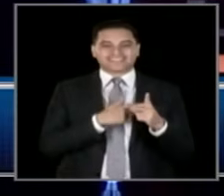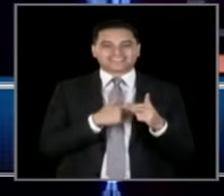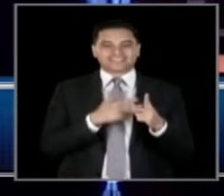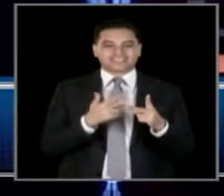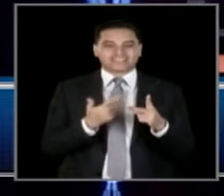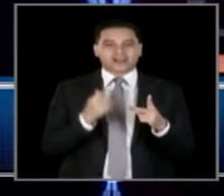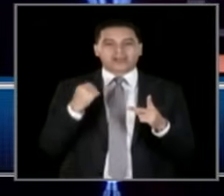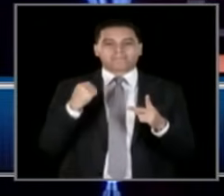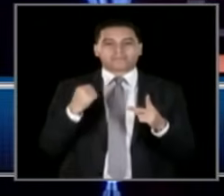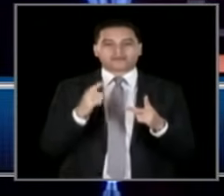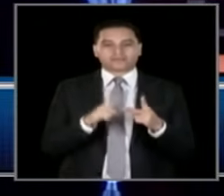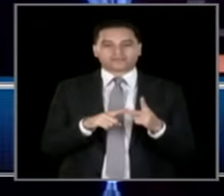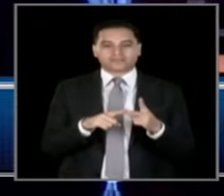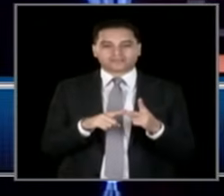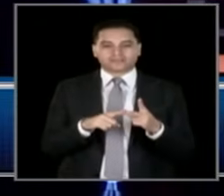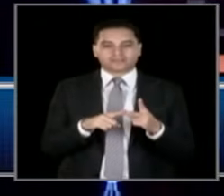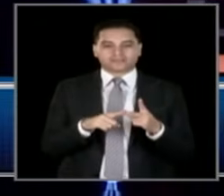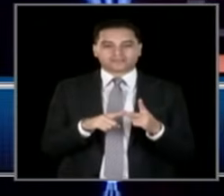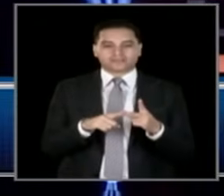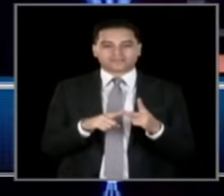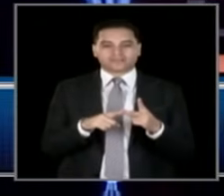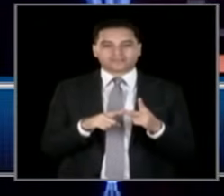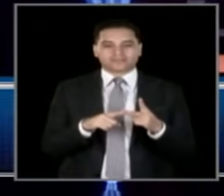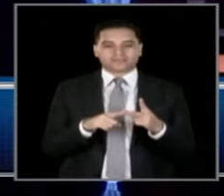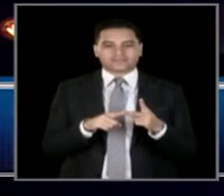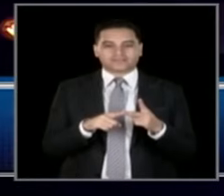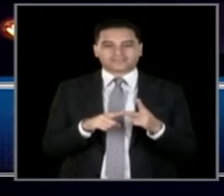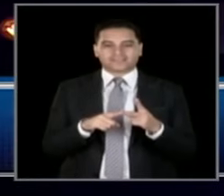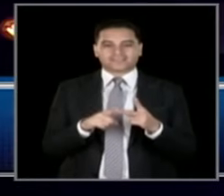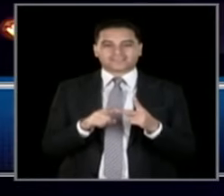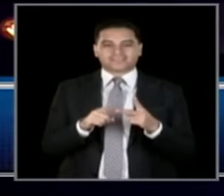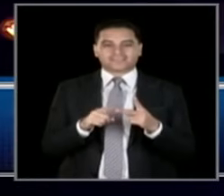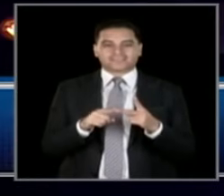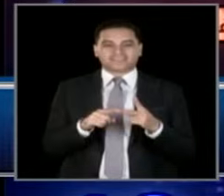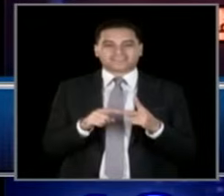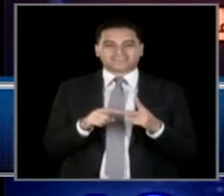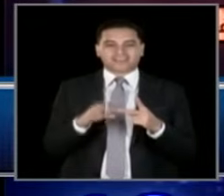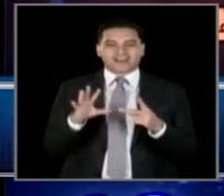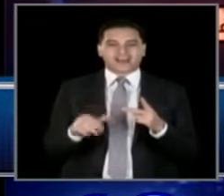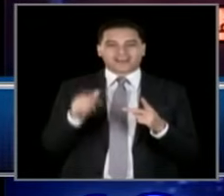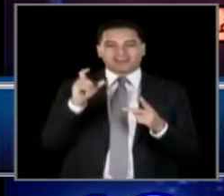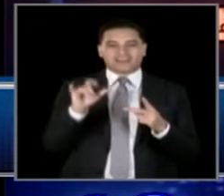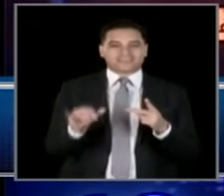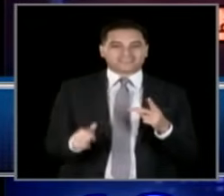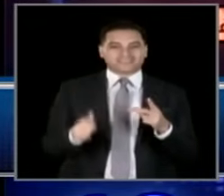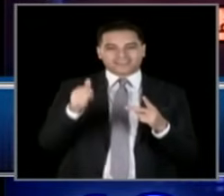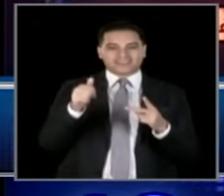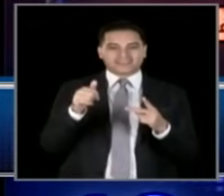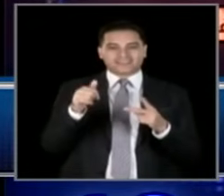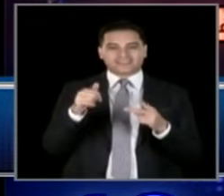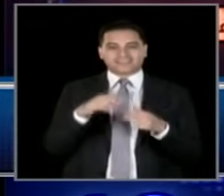دي البطلة كانت طلعت مع الشرباجي في حاجة ثانية اسمها هانيا. هانيا